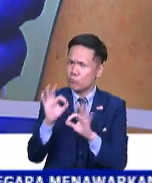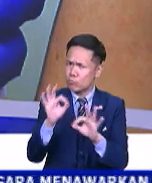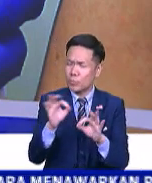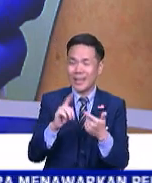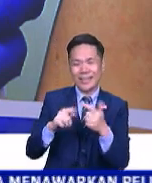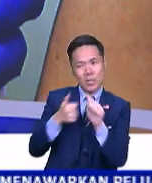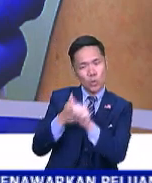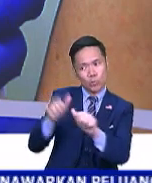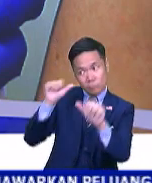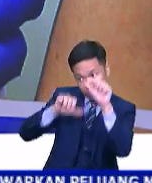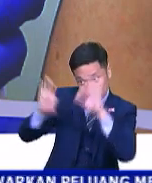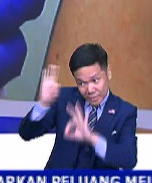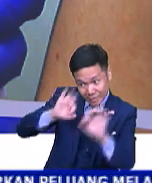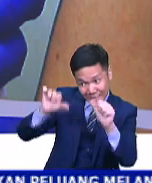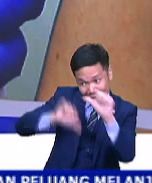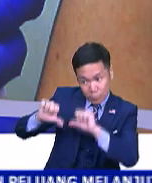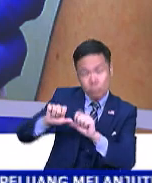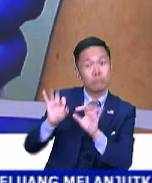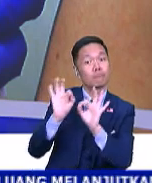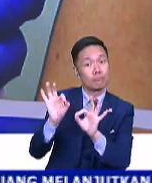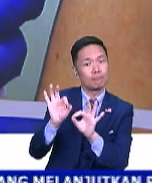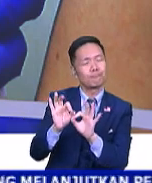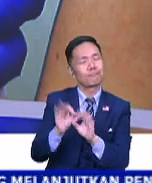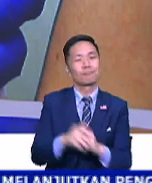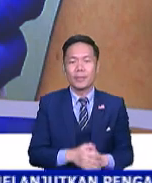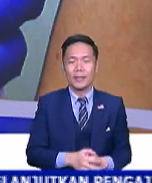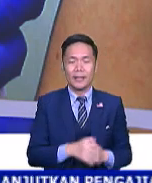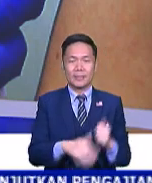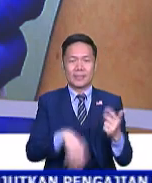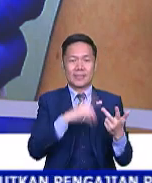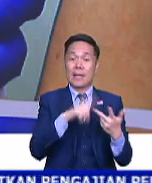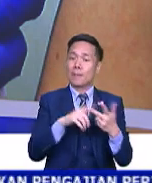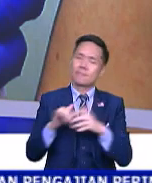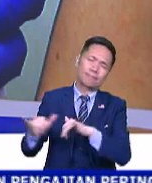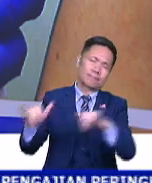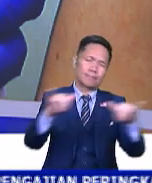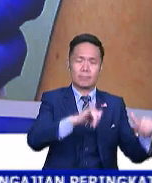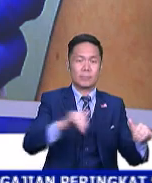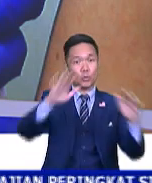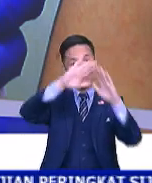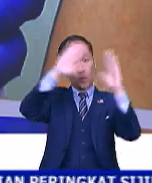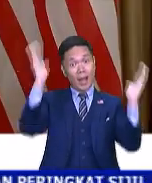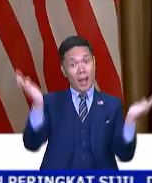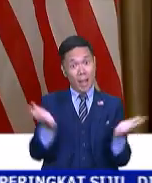sains dan kesihatan awam kaedah sama turut diguna pakai di seluruh